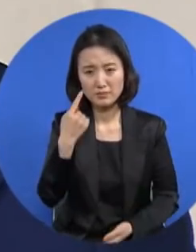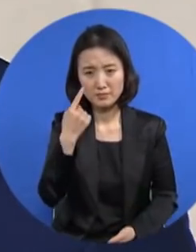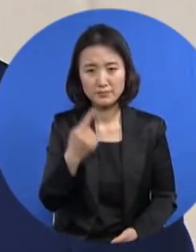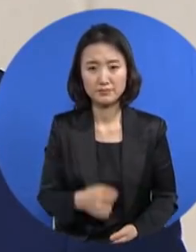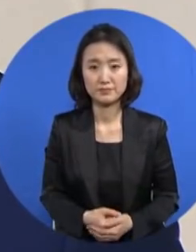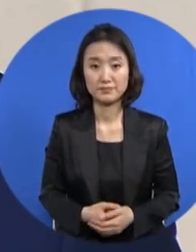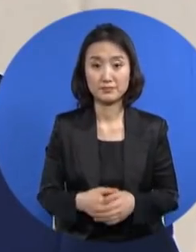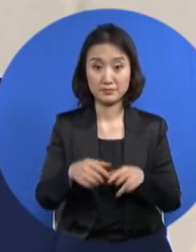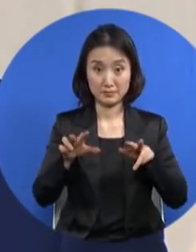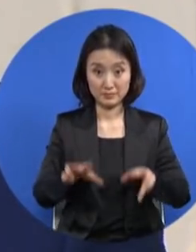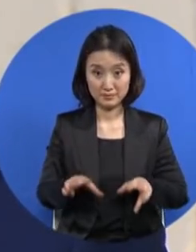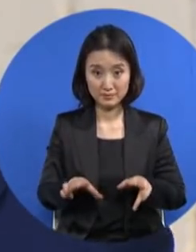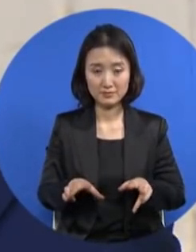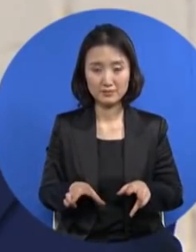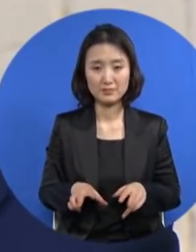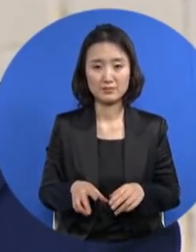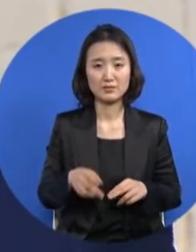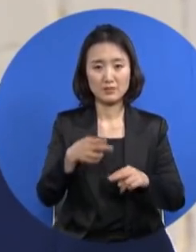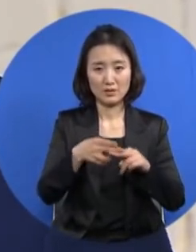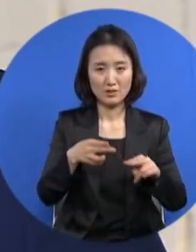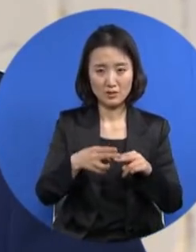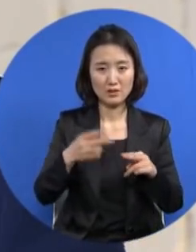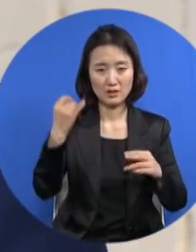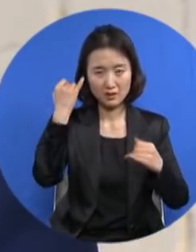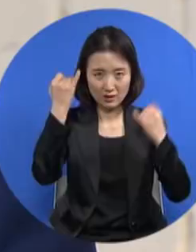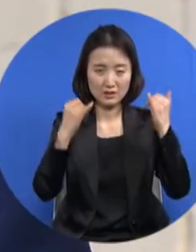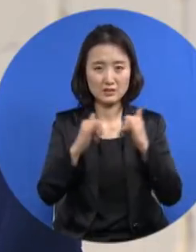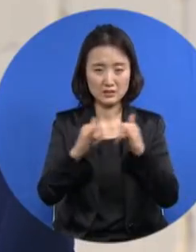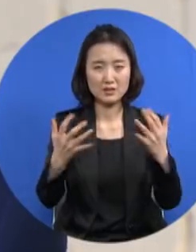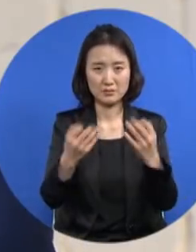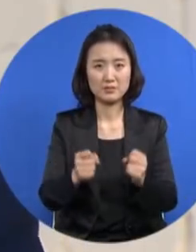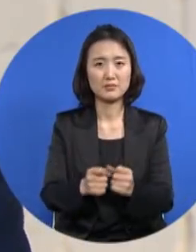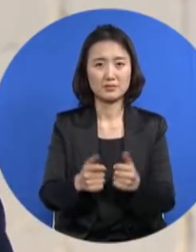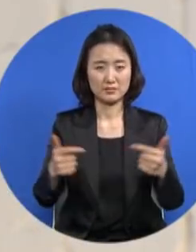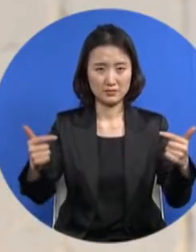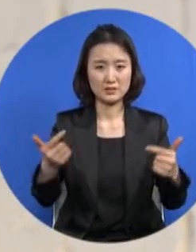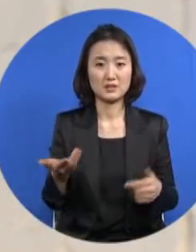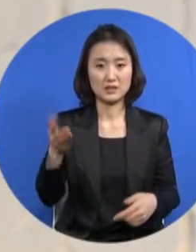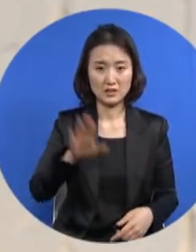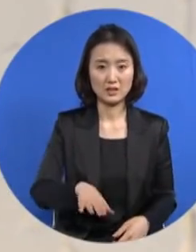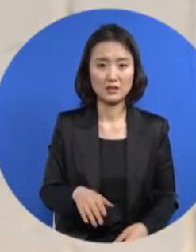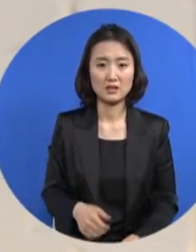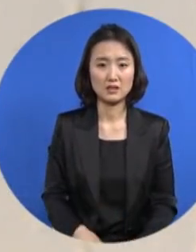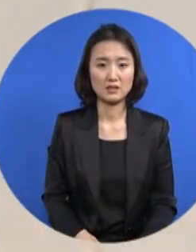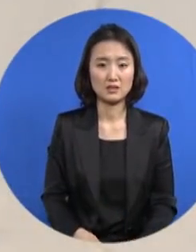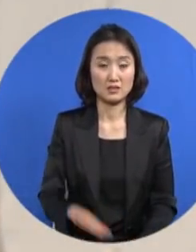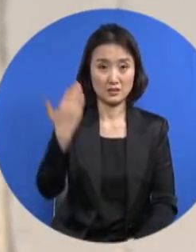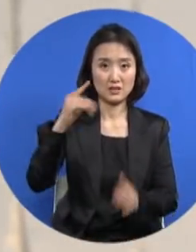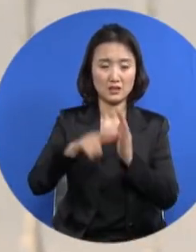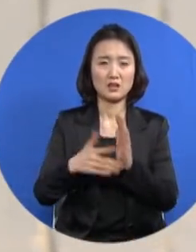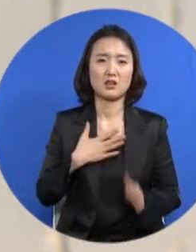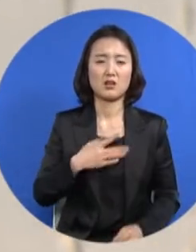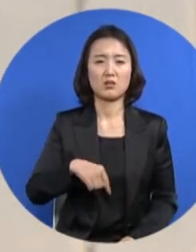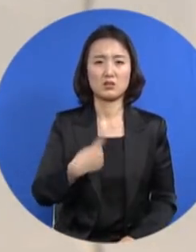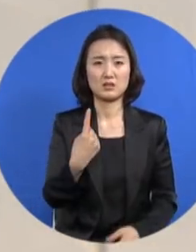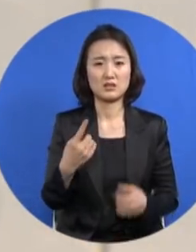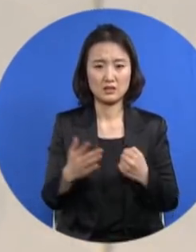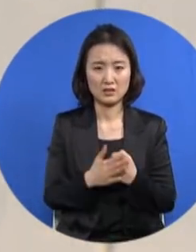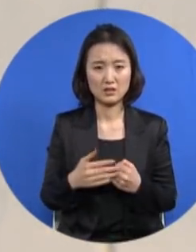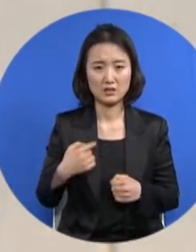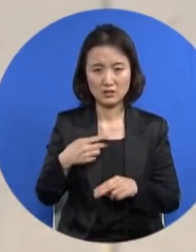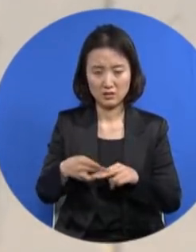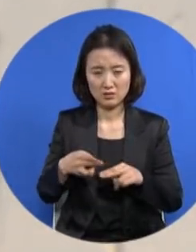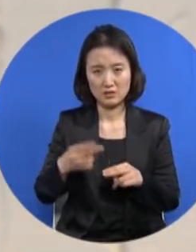처음에는 지금 우리 회사에 이제 요리 개발하고 이런 사람 요리사 막 되게 많죠. 근데 그 전에는 저 혼자밖에 없었으니까 제가